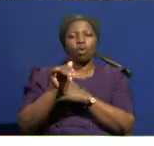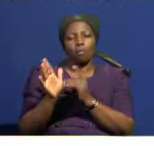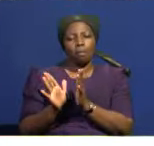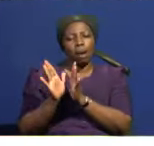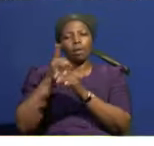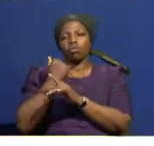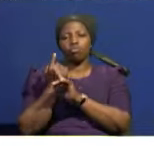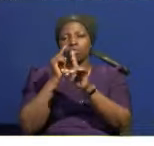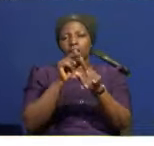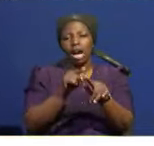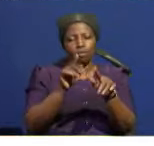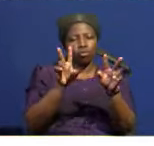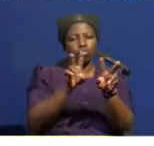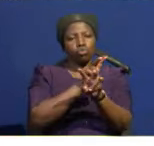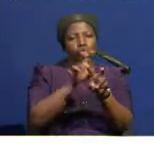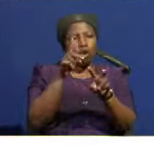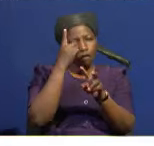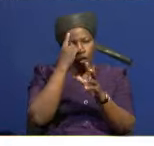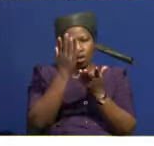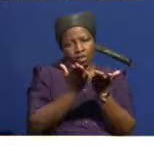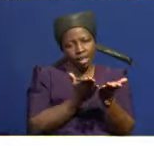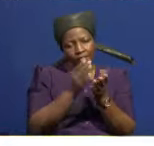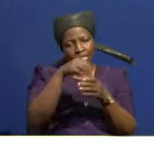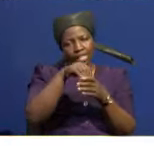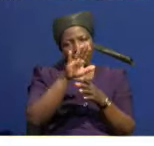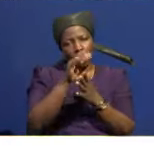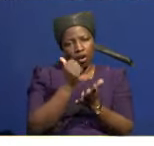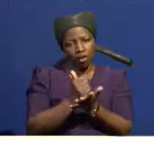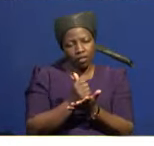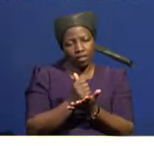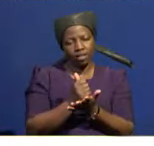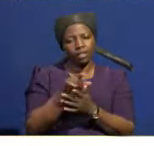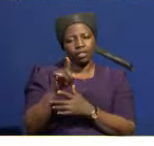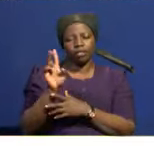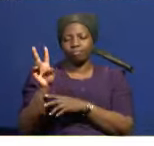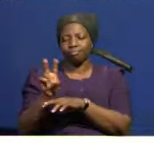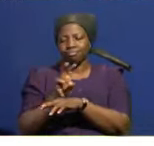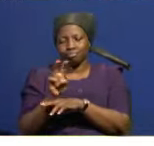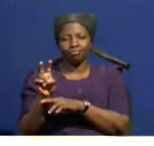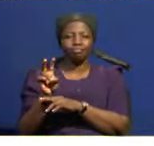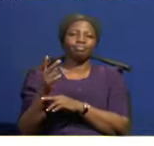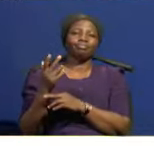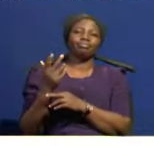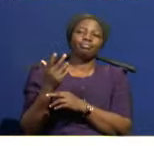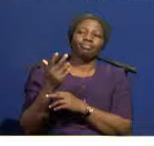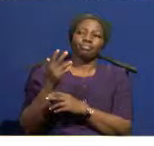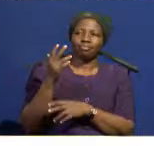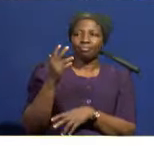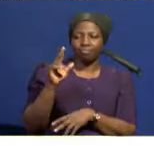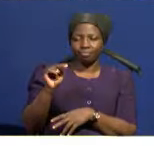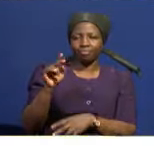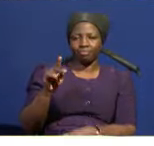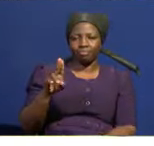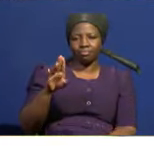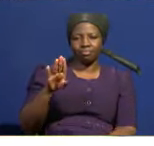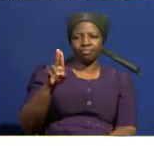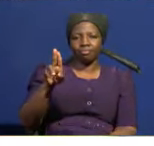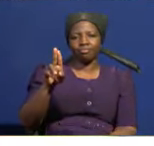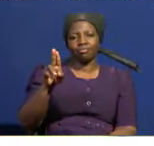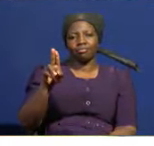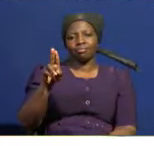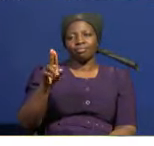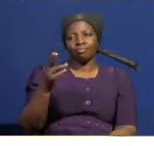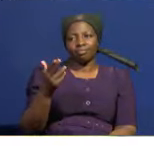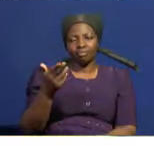Wahome aliyesimamia ufunguzi rasmi wa ofisi za sajili ya ardhi ya Nkubu katika eneo la Imenti Kusini aliwahimiza